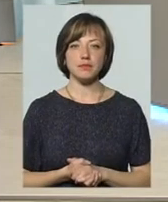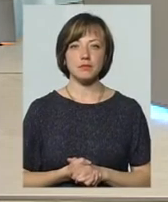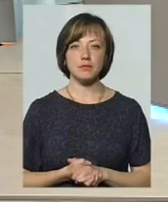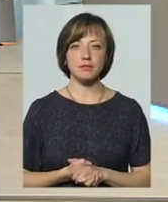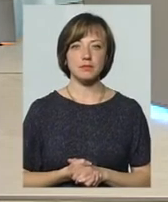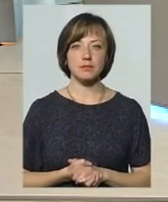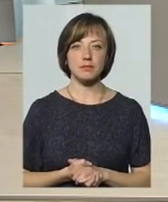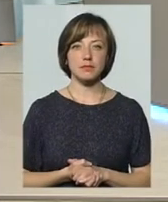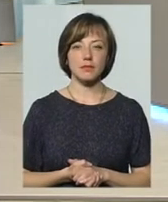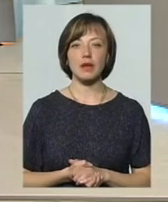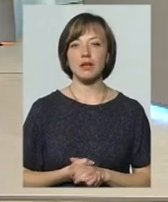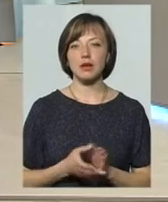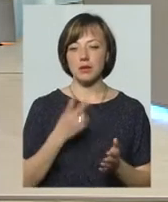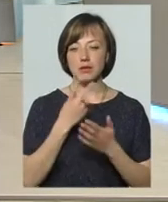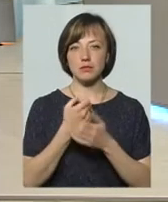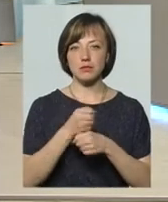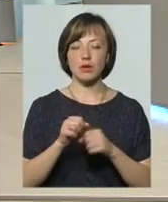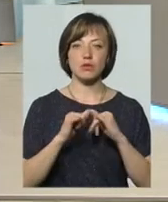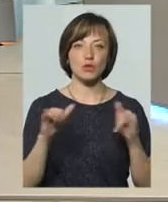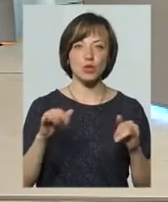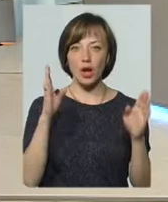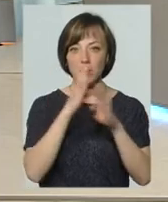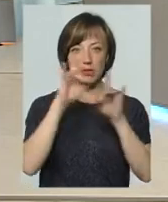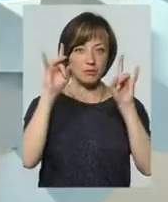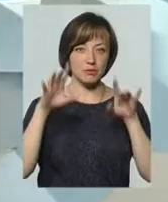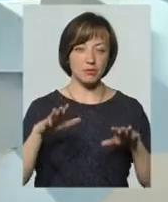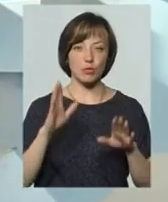розвиватися саме те, що клімат не, да, скажімо, непредсказуємий.